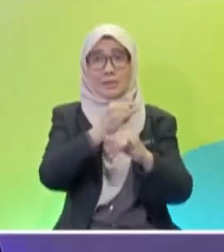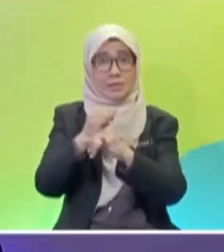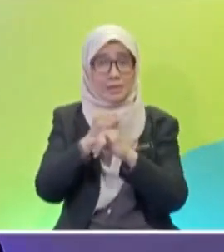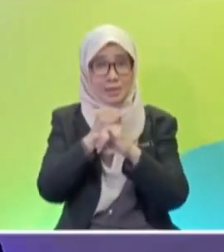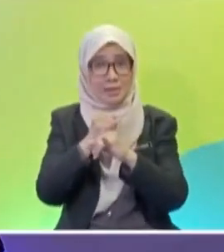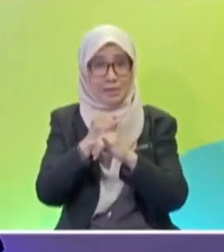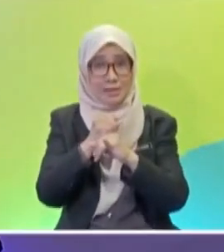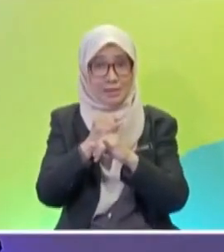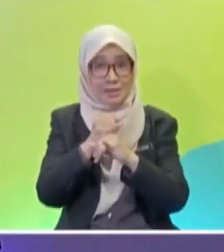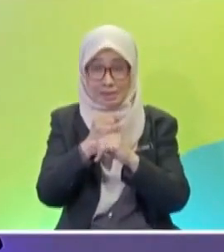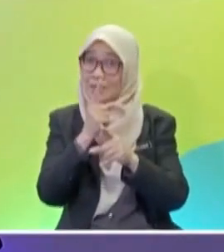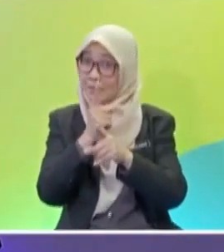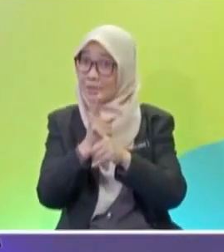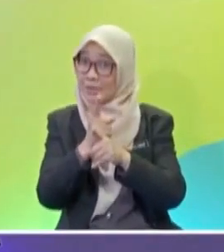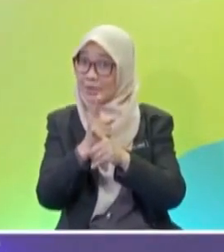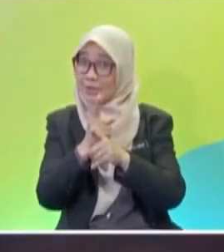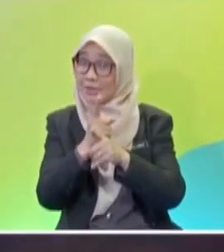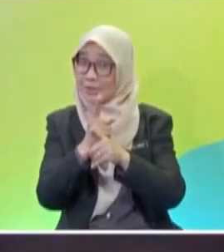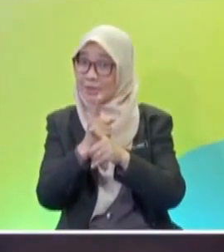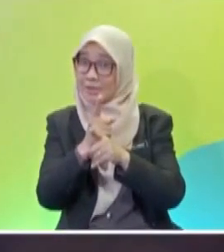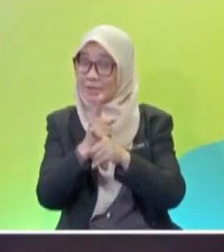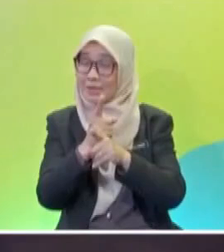yang kita jago ya